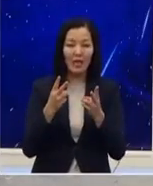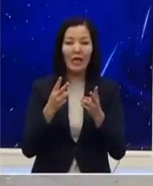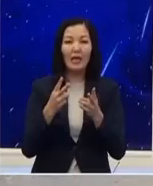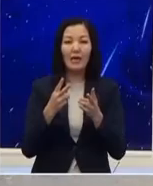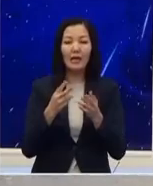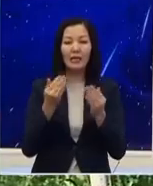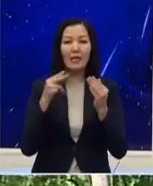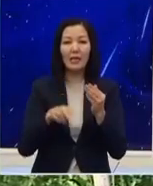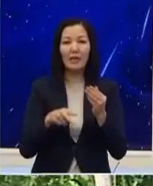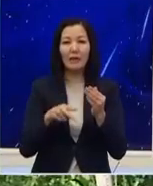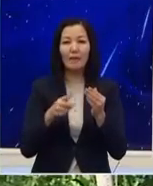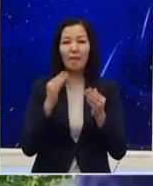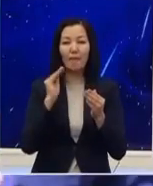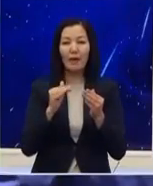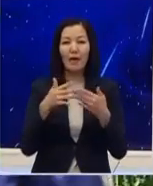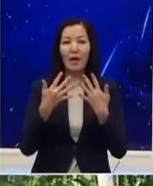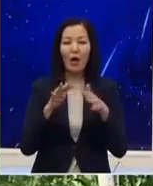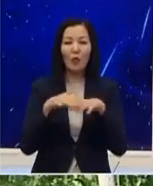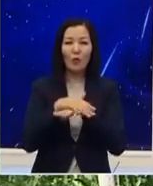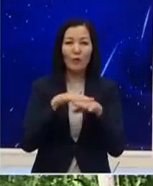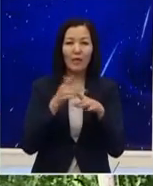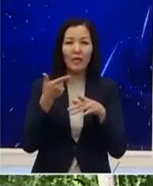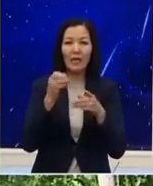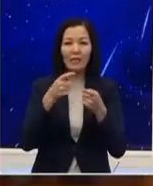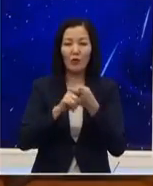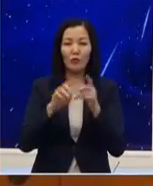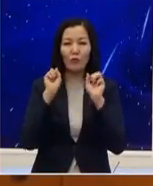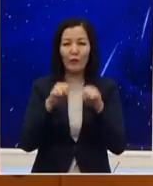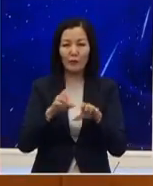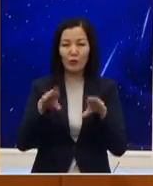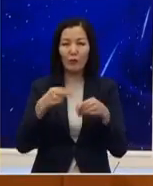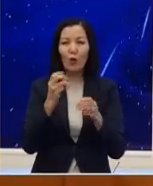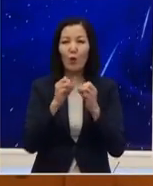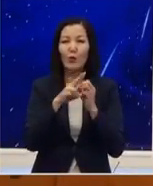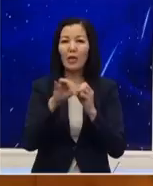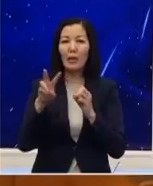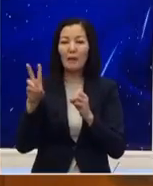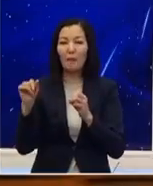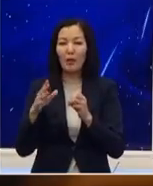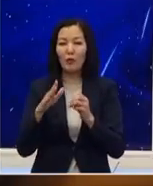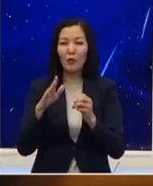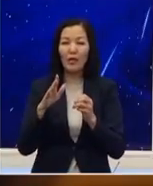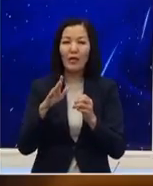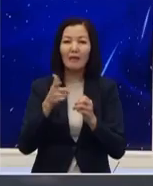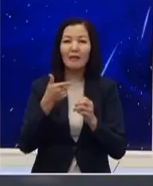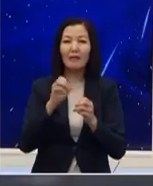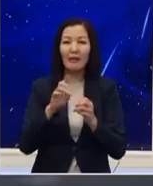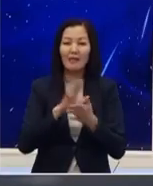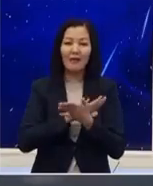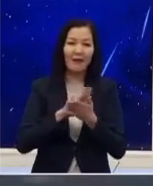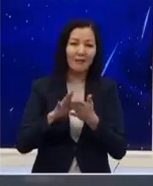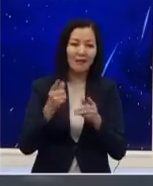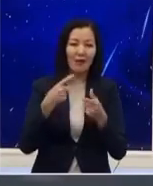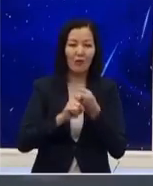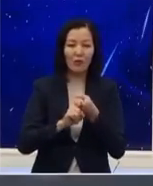нәтижесі 2000 елді мекенді газға қосуға мүмкіндік береді. 12 миллион адам экологиялық таза отынға қол жеткізеді.